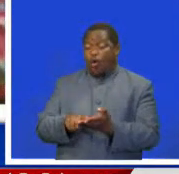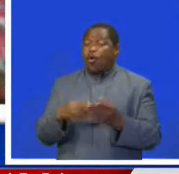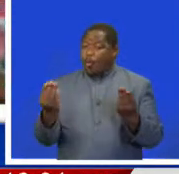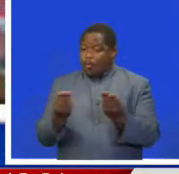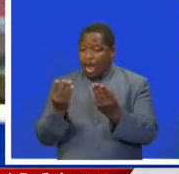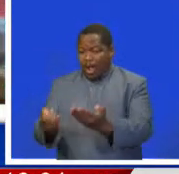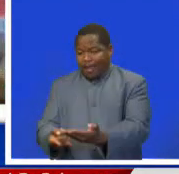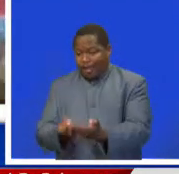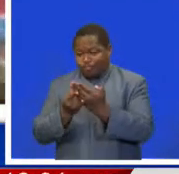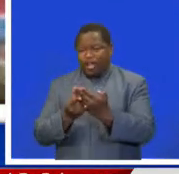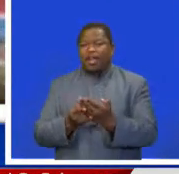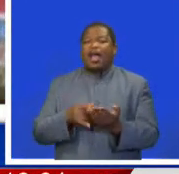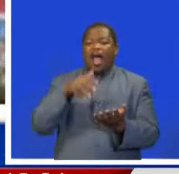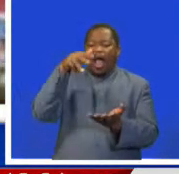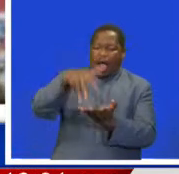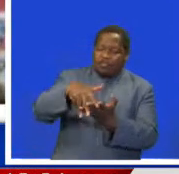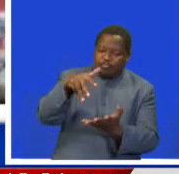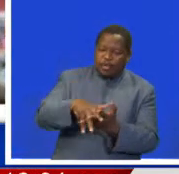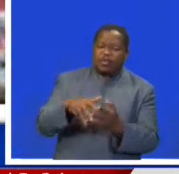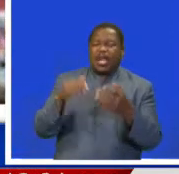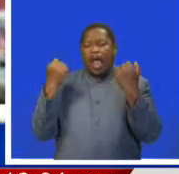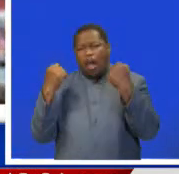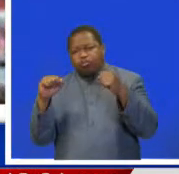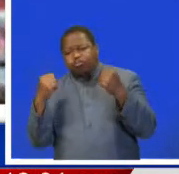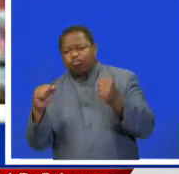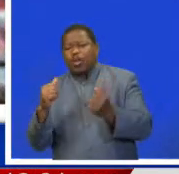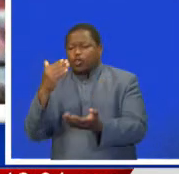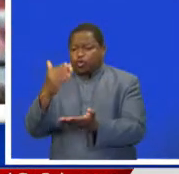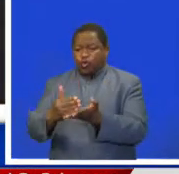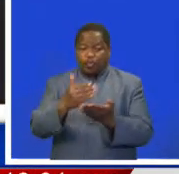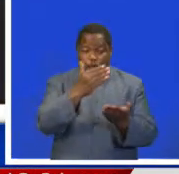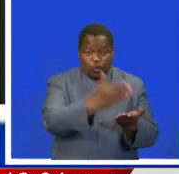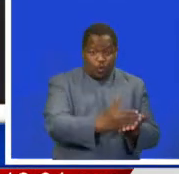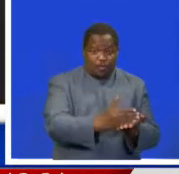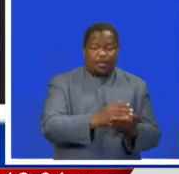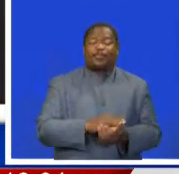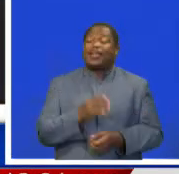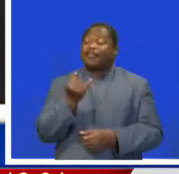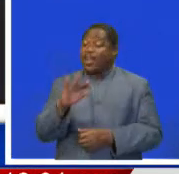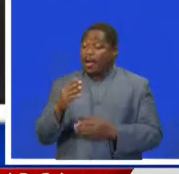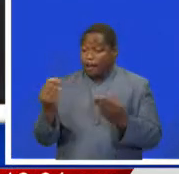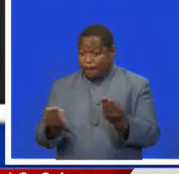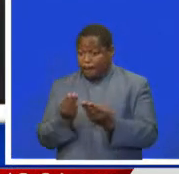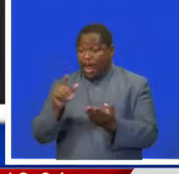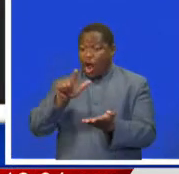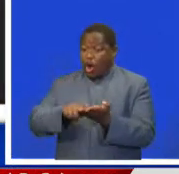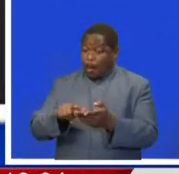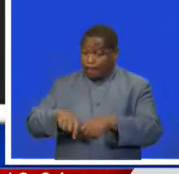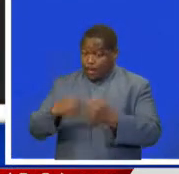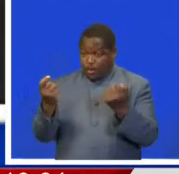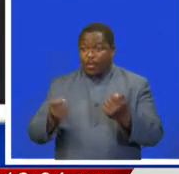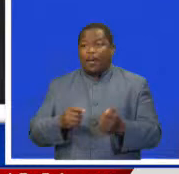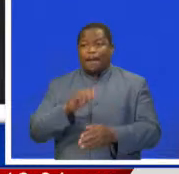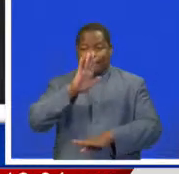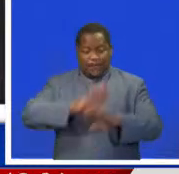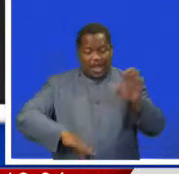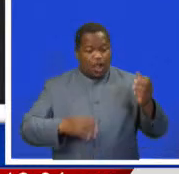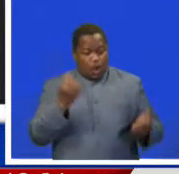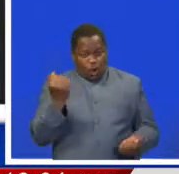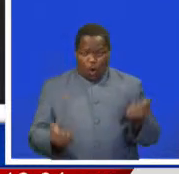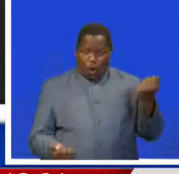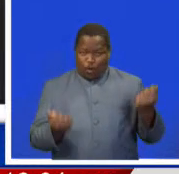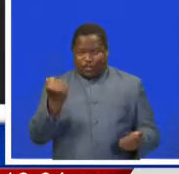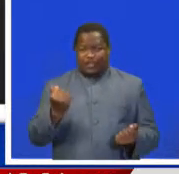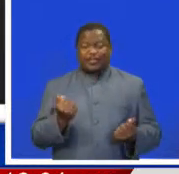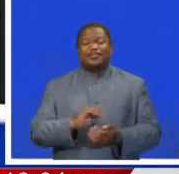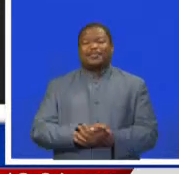bamhla batholakala bendabucala lobuthite bayashushiswa ngendlela lefanele. Sichazile ukuthi kunemithetho lo